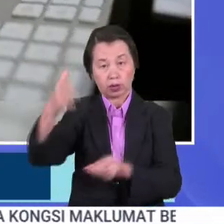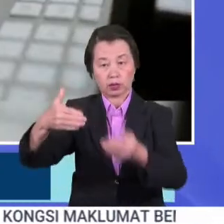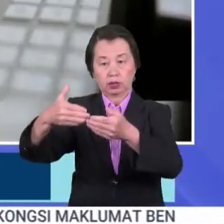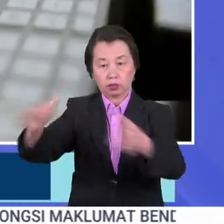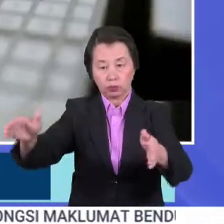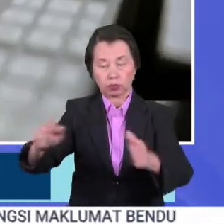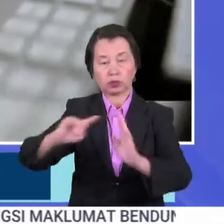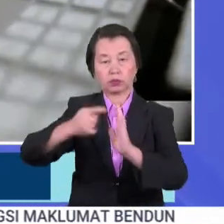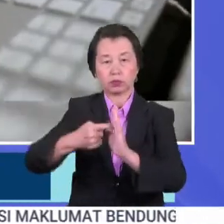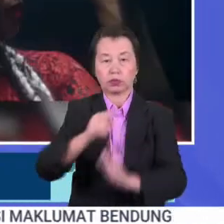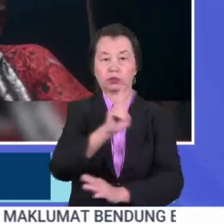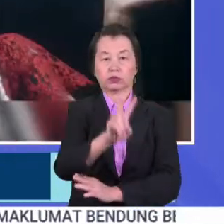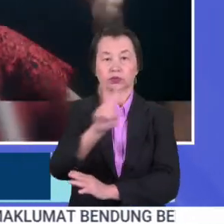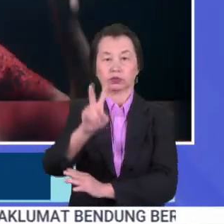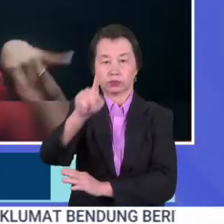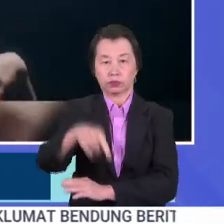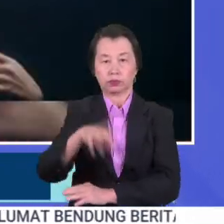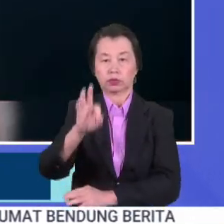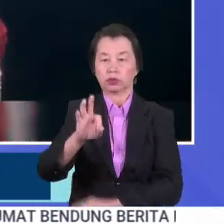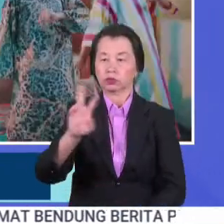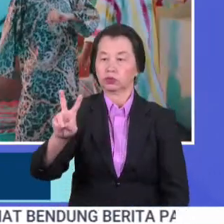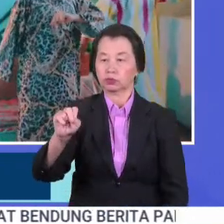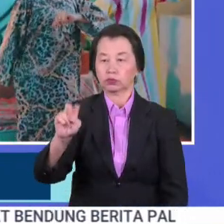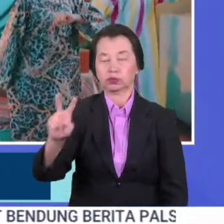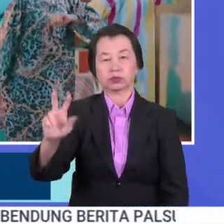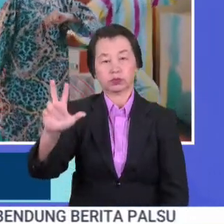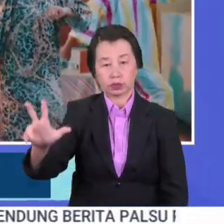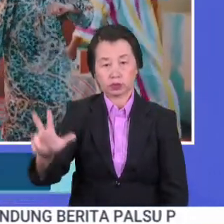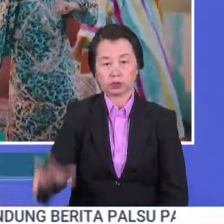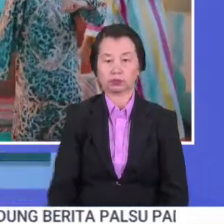dibuka bermula 22 September 2023.